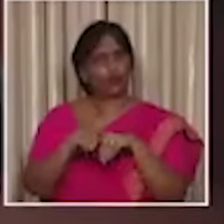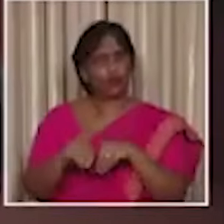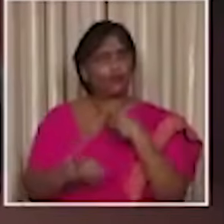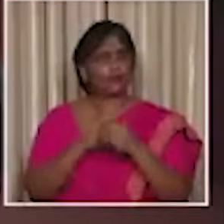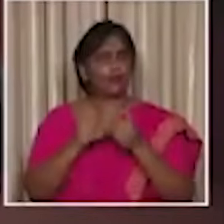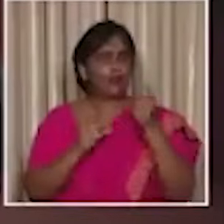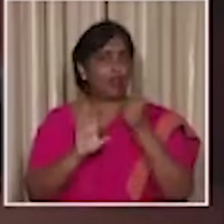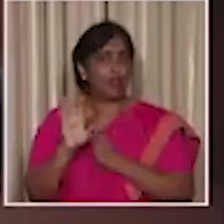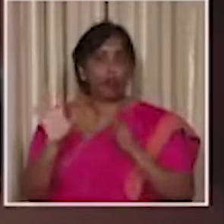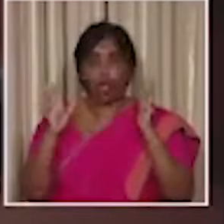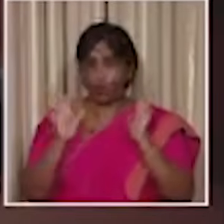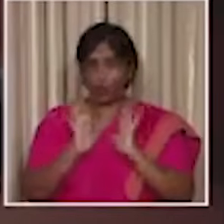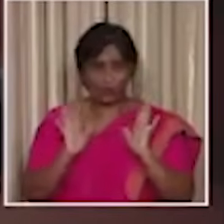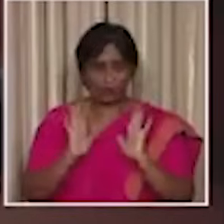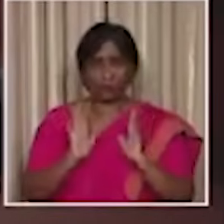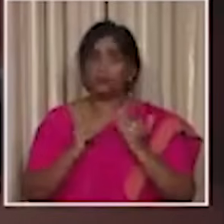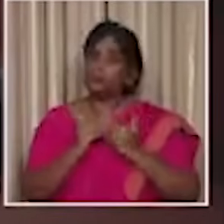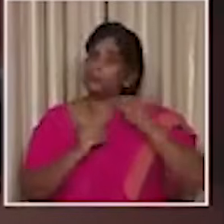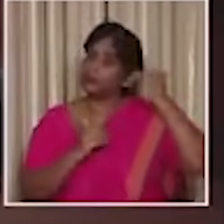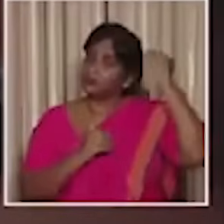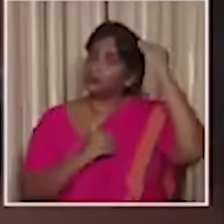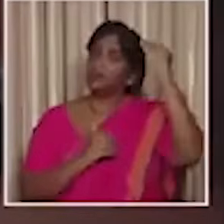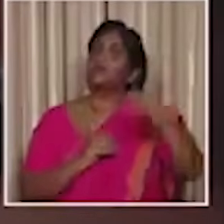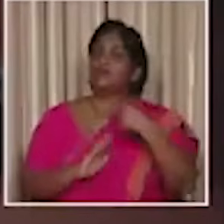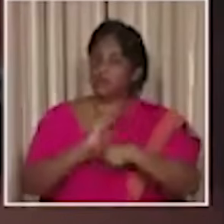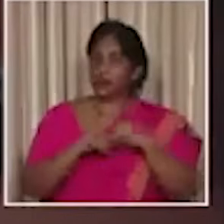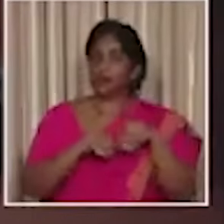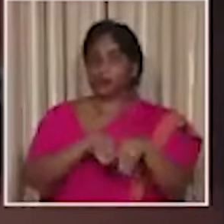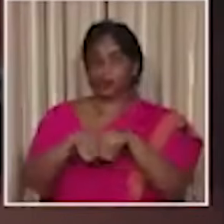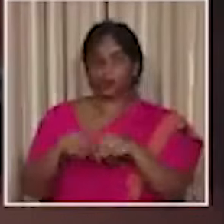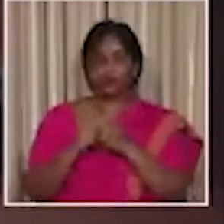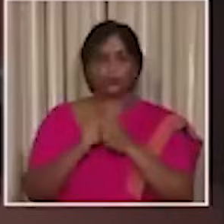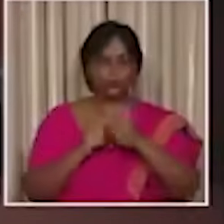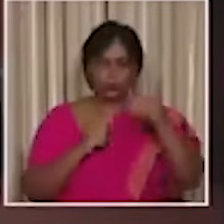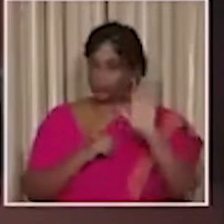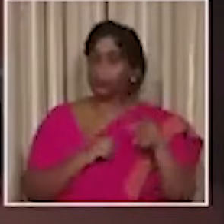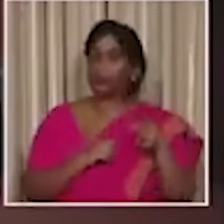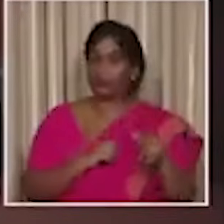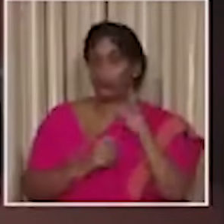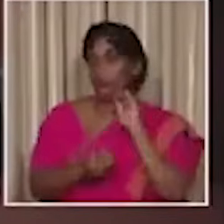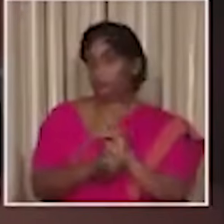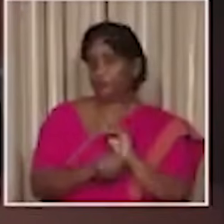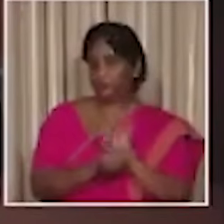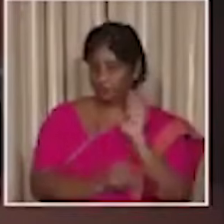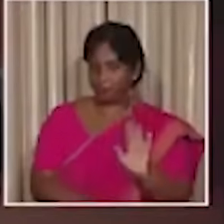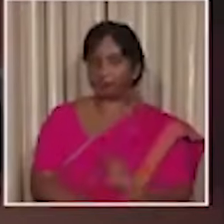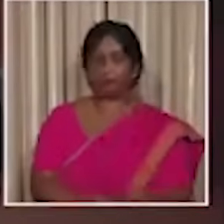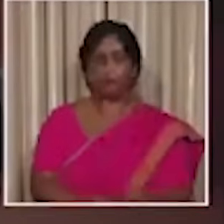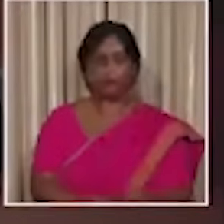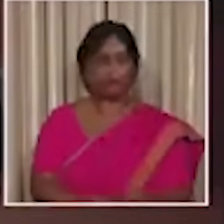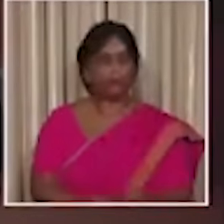රඳාපවතින අවුරුදු 90ක් නෙවෙයි. ඊට වඩා දීර්ඝ කාලයක් අපේ රටේ කුසකර්මාන්ත රඳාපවතින නිසා මේක ආරක්ෂා කරගත යුතුයි.